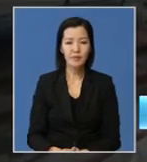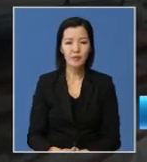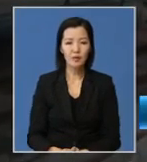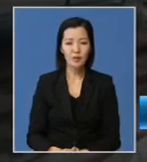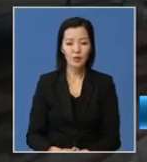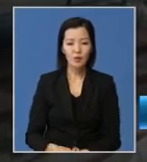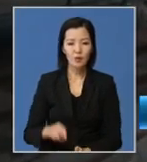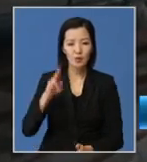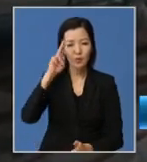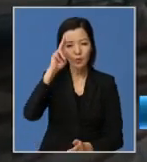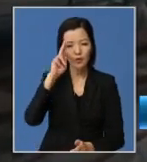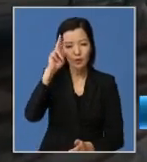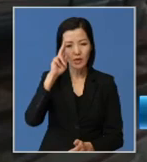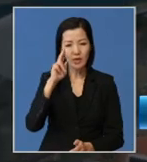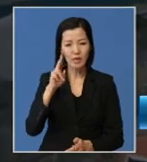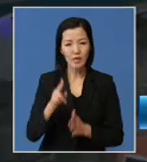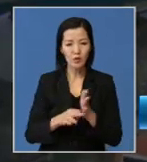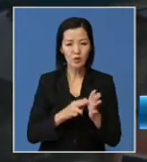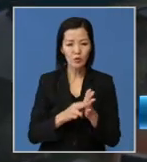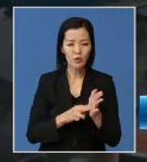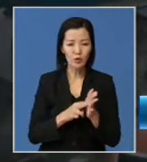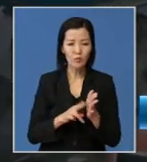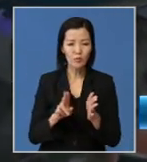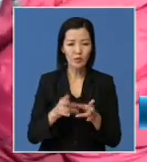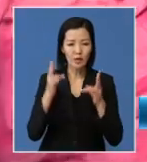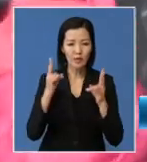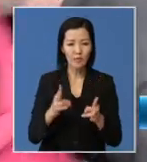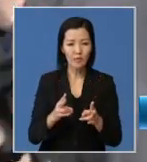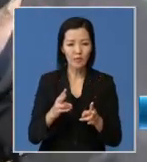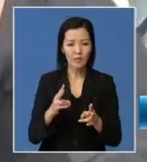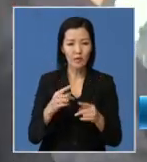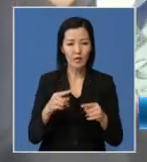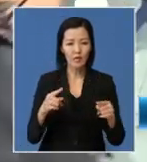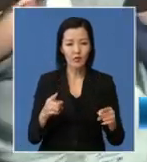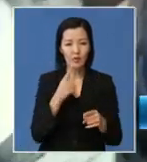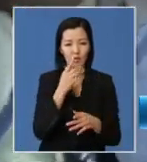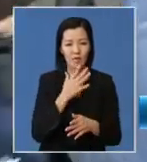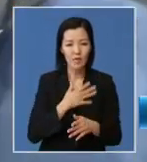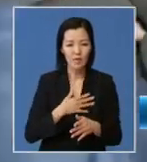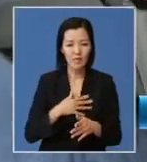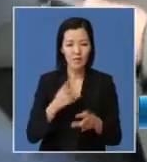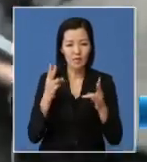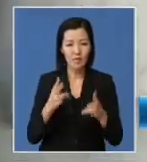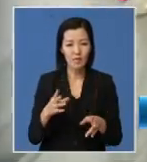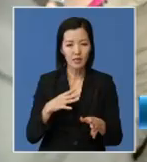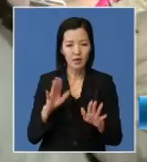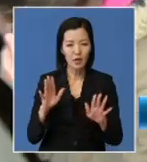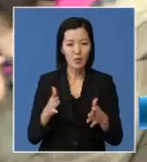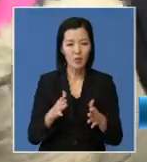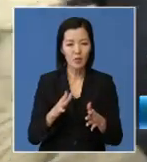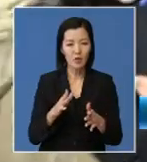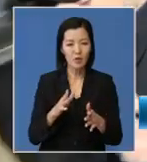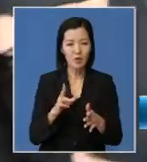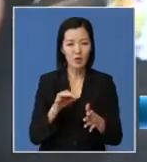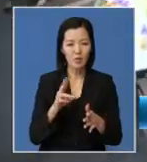Түркияда жүрдек пойыз апатқа ұшырап, 9 адам қаза тапты. Тағы 46 адам түрлі дене жарақаты мен ауруханаға түсті. Оқиға Анкара Коне